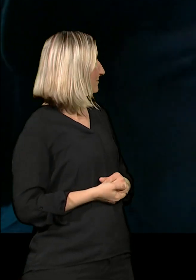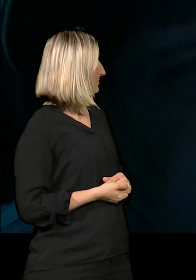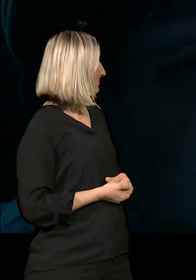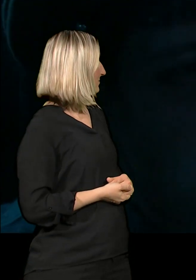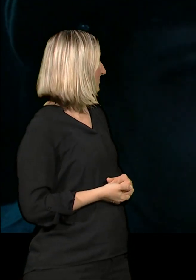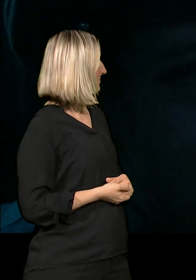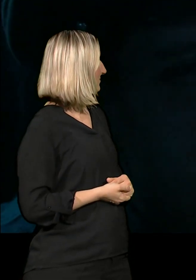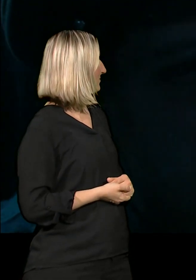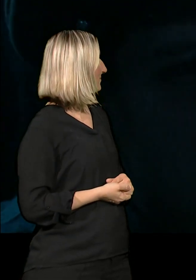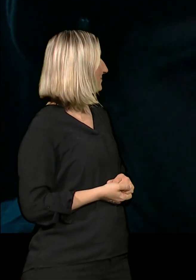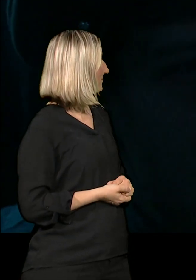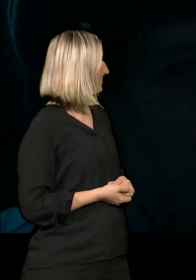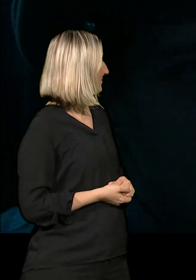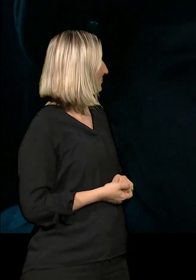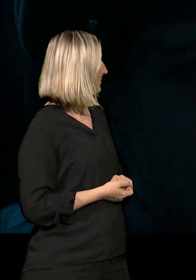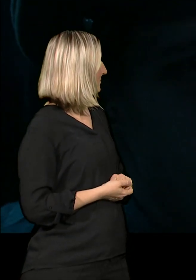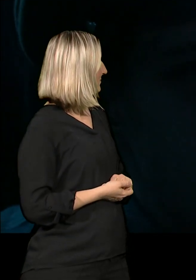Все своими руками сделали.